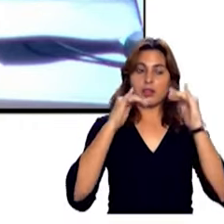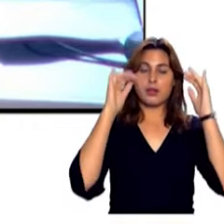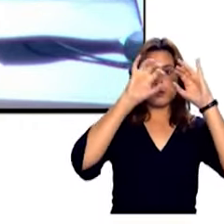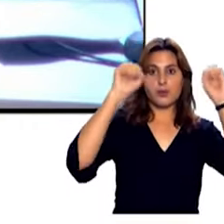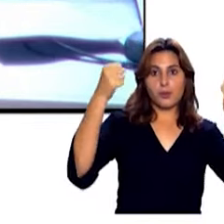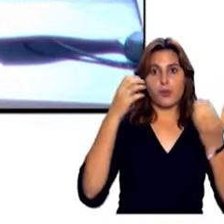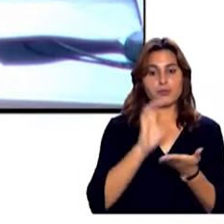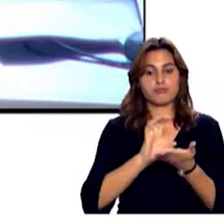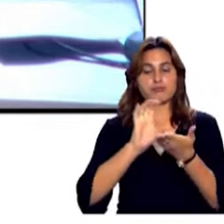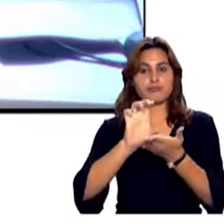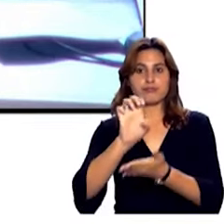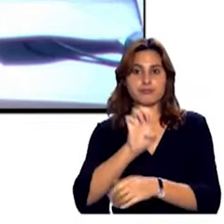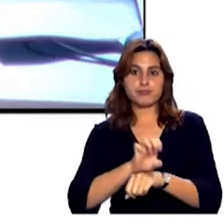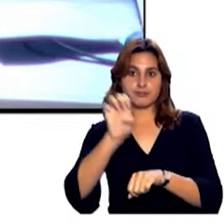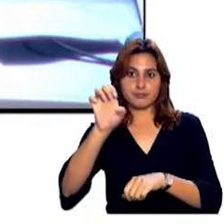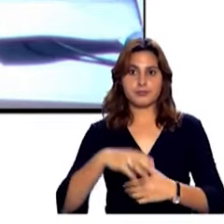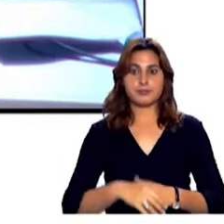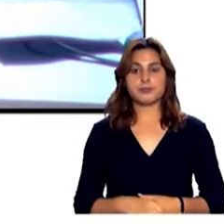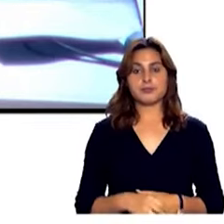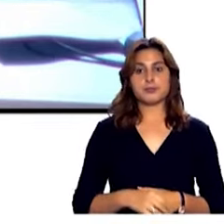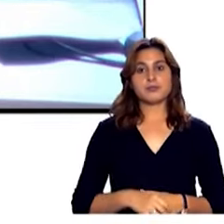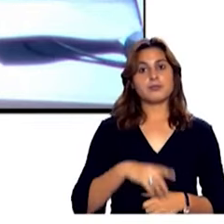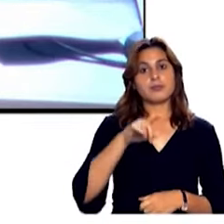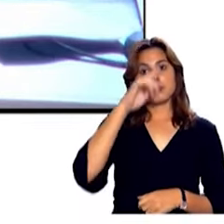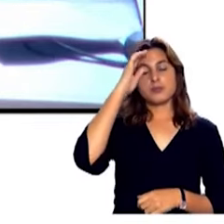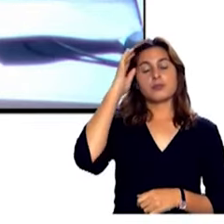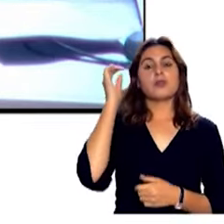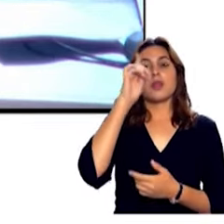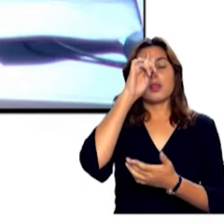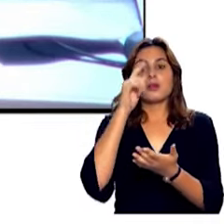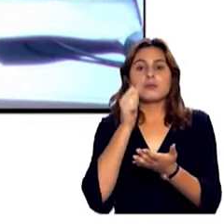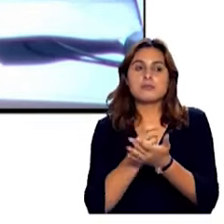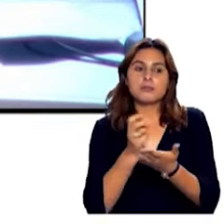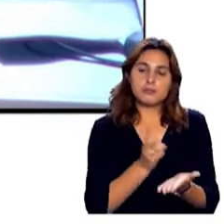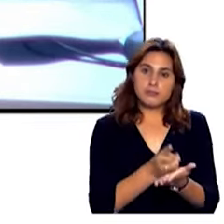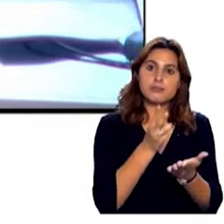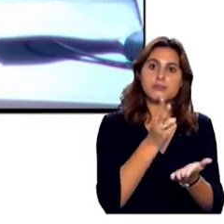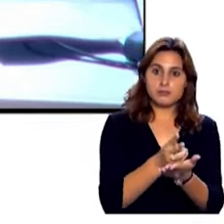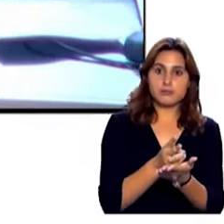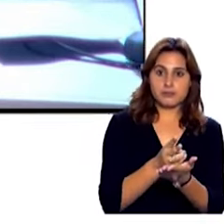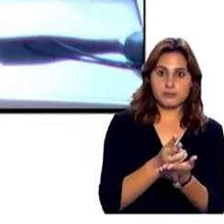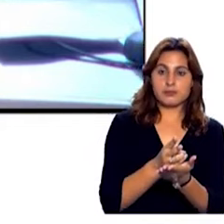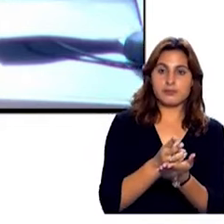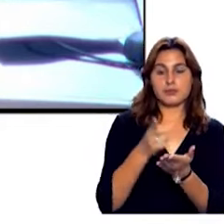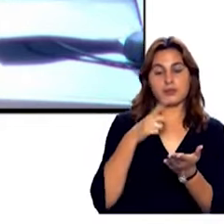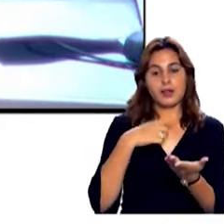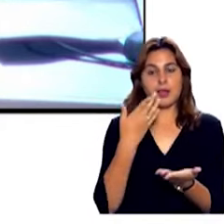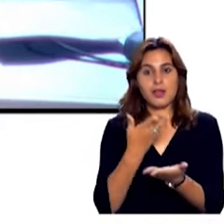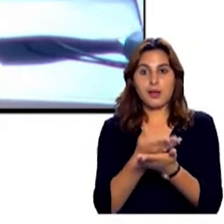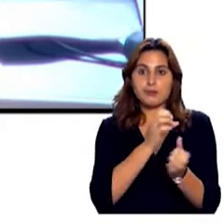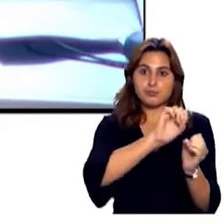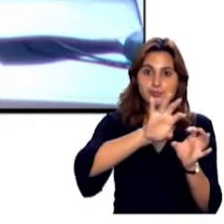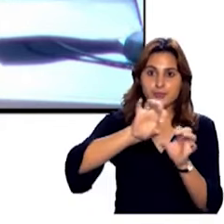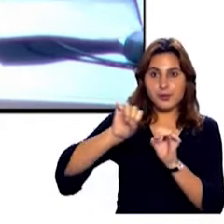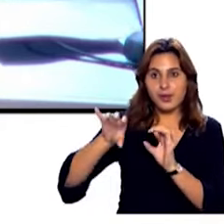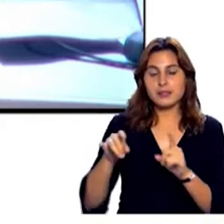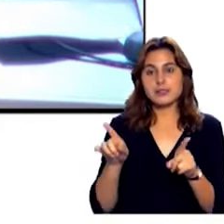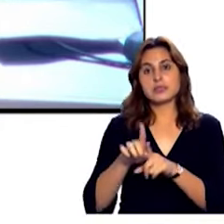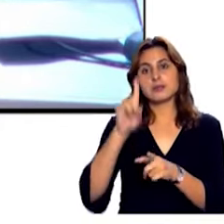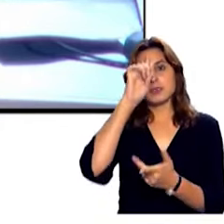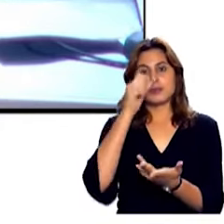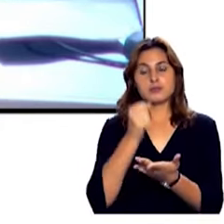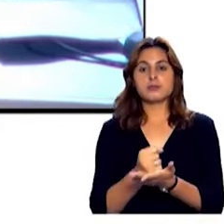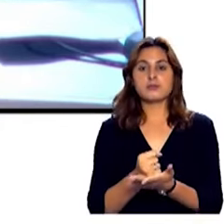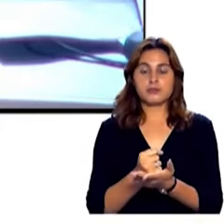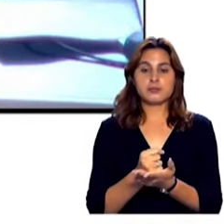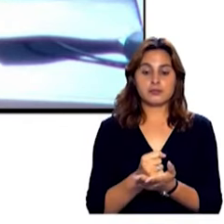de qui ne sont pas motivé la particularité elles ne sont pas motivé parce que Il est évident que le pourvoir en cassation